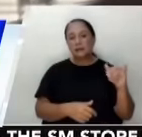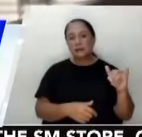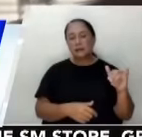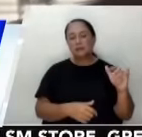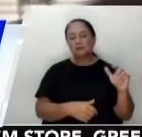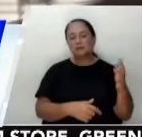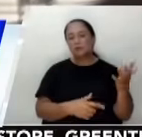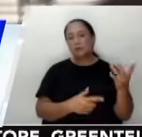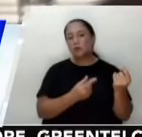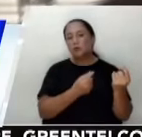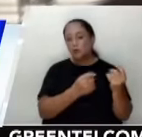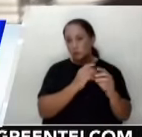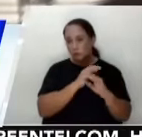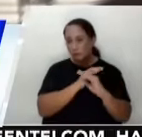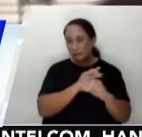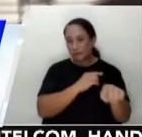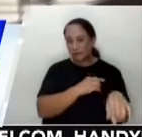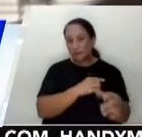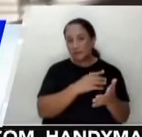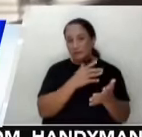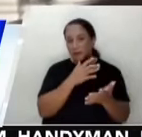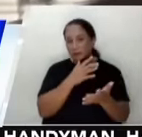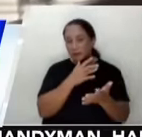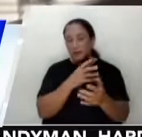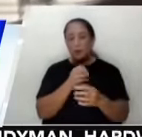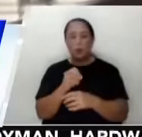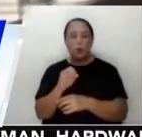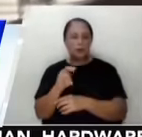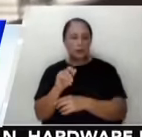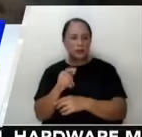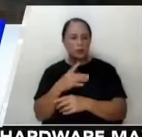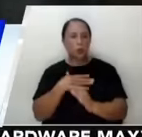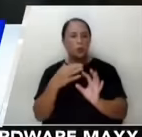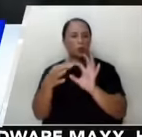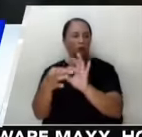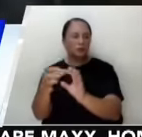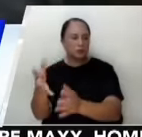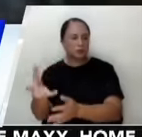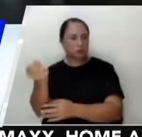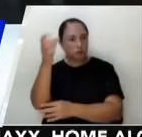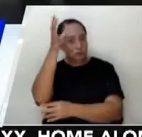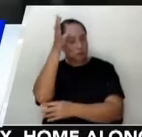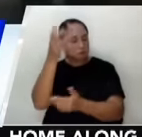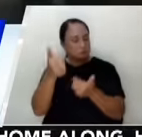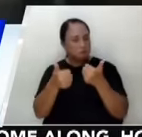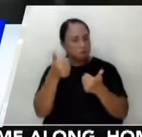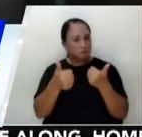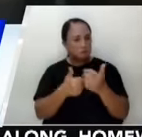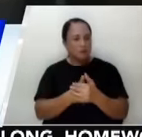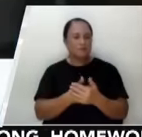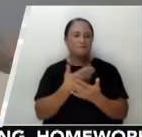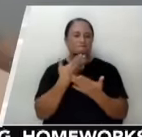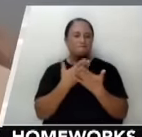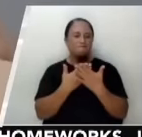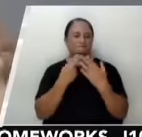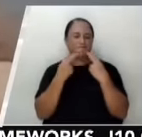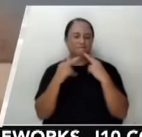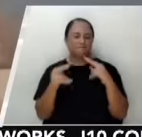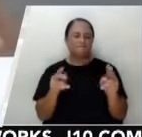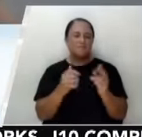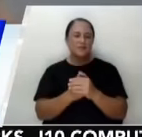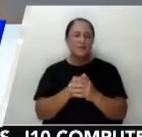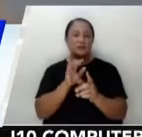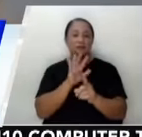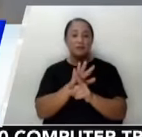Ipagtatanggol niya po ba si Nanay Lynette at Annalyn or kakampihan niya yung tatay niya? Good news naman para sa mga fans nila ni